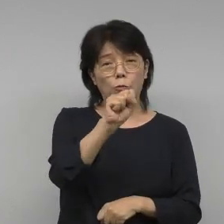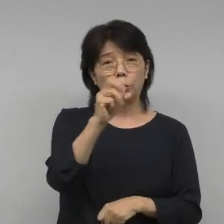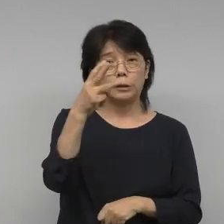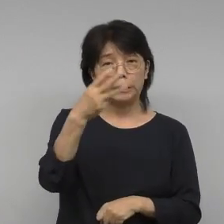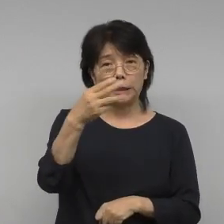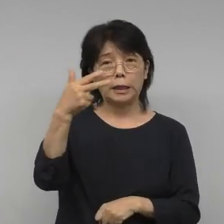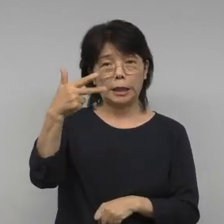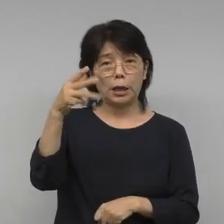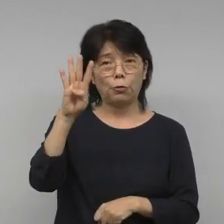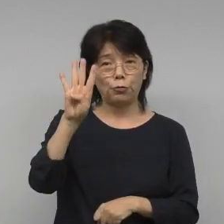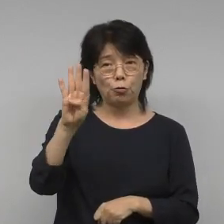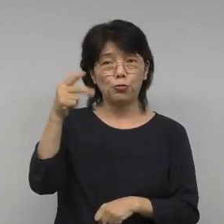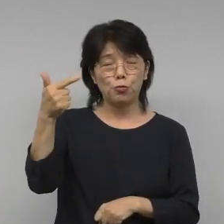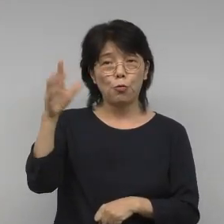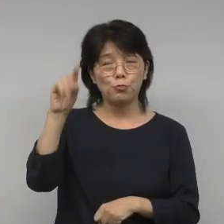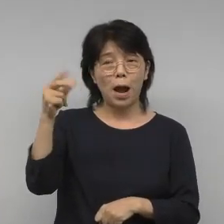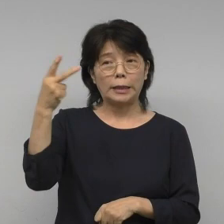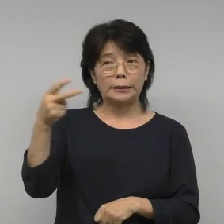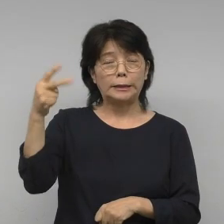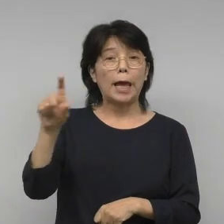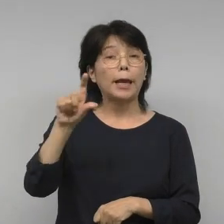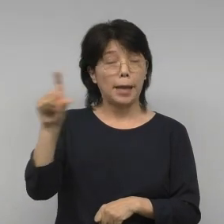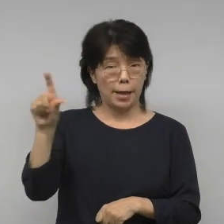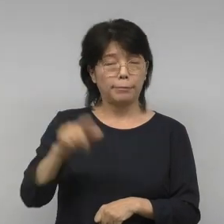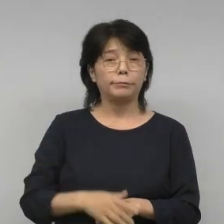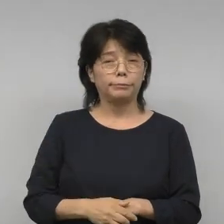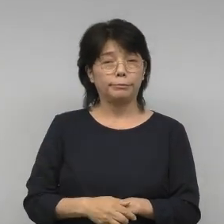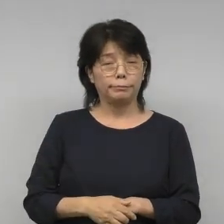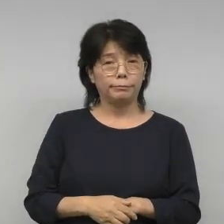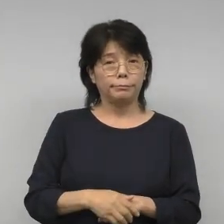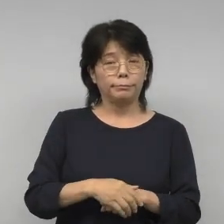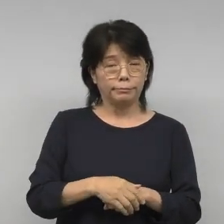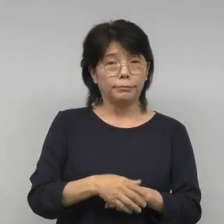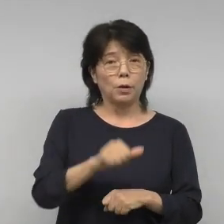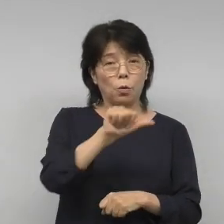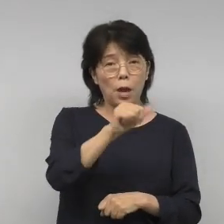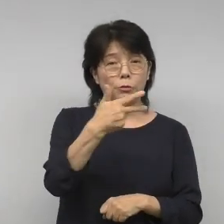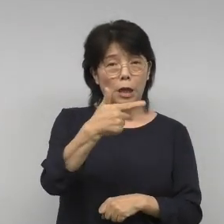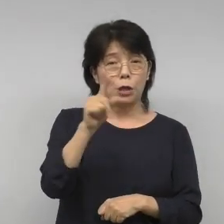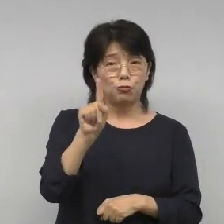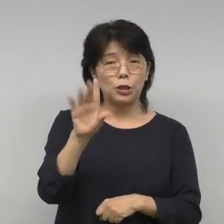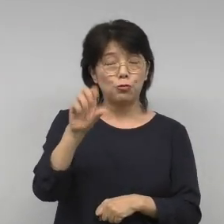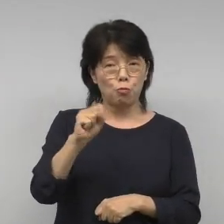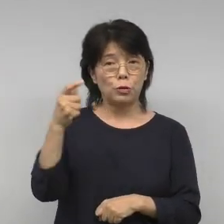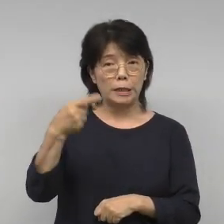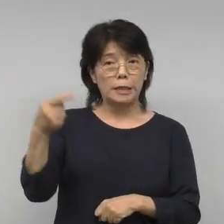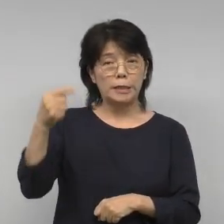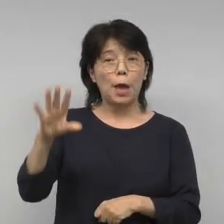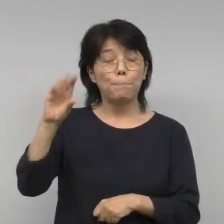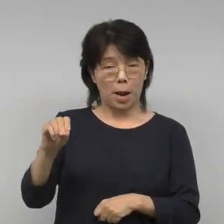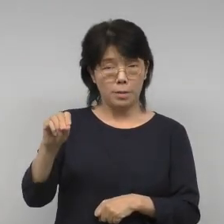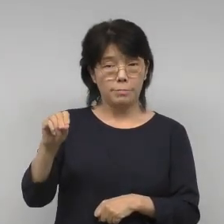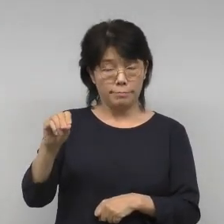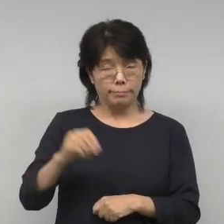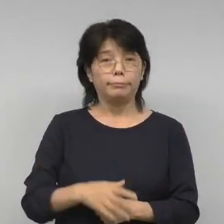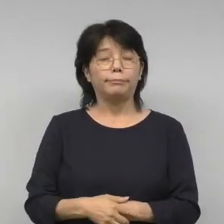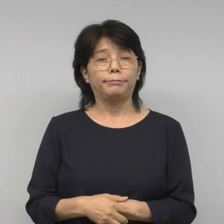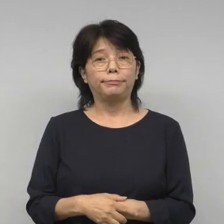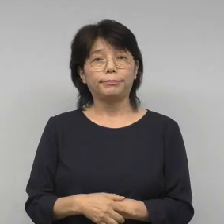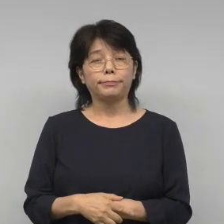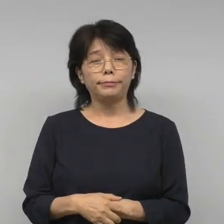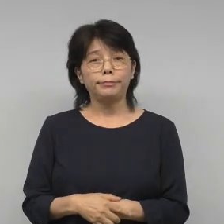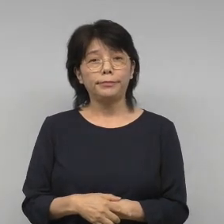3億3746万2000円、補正後予算額は571億1000万ということになります